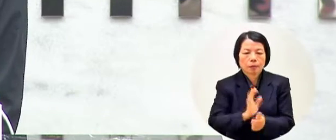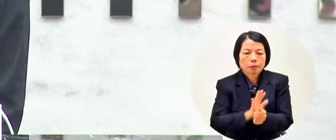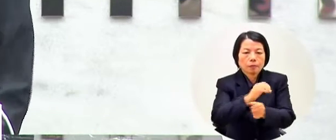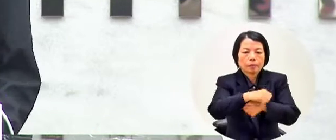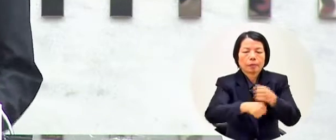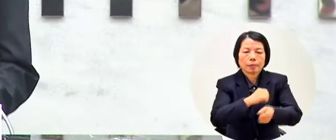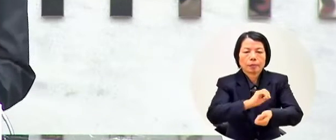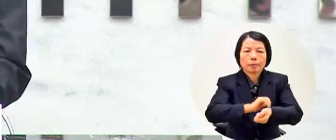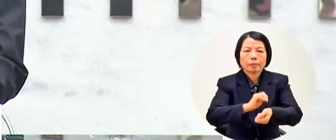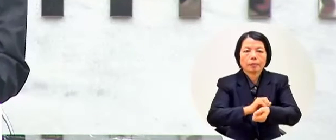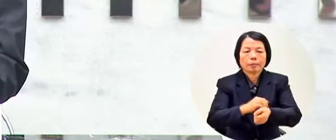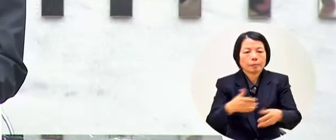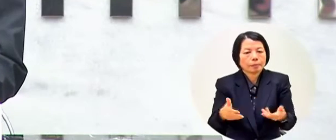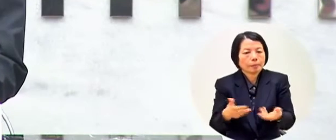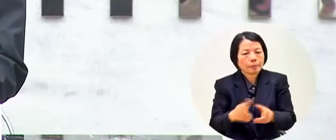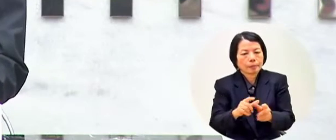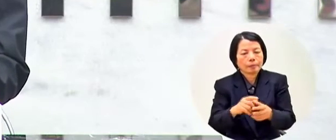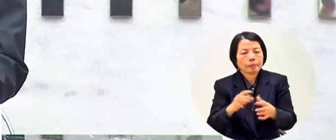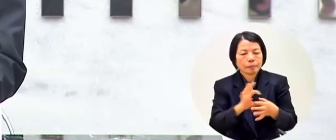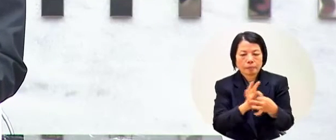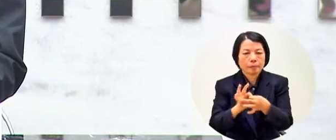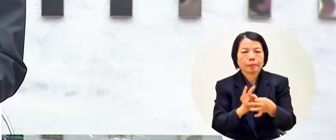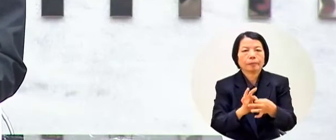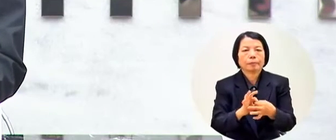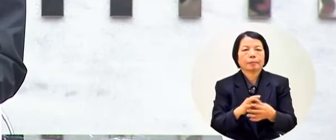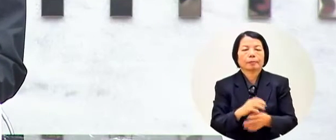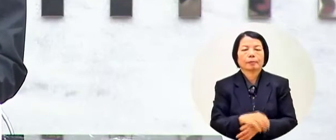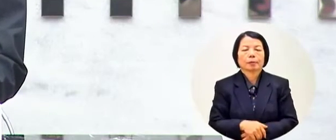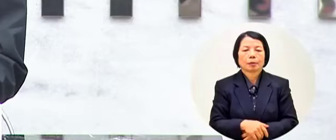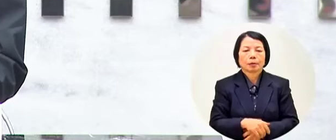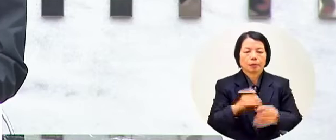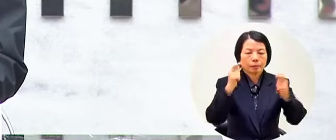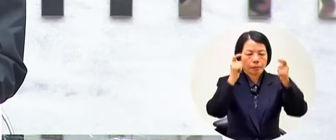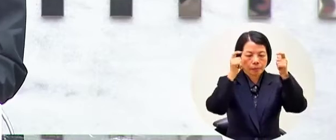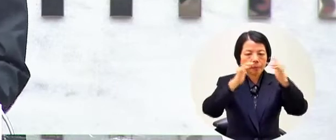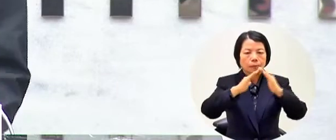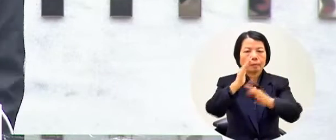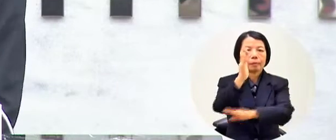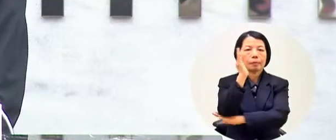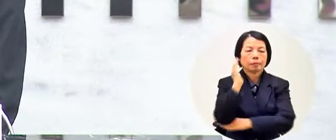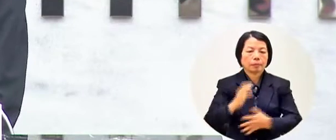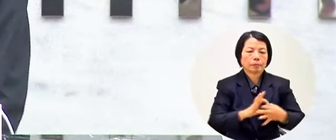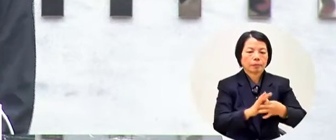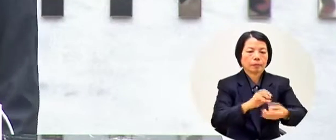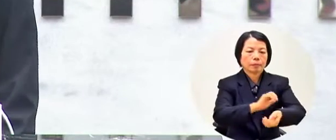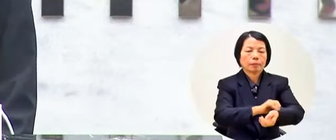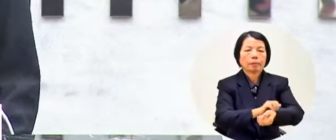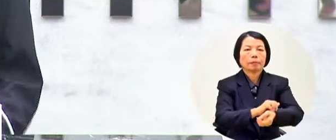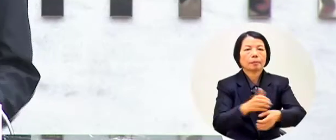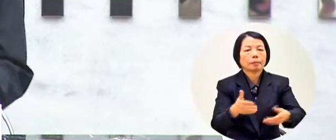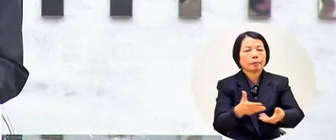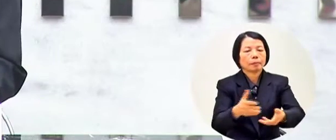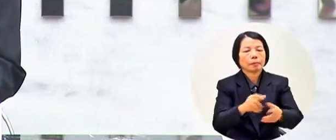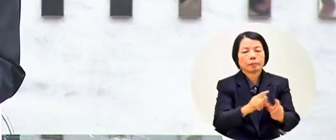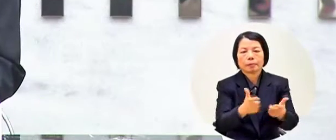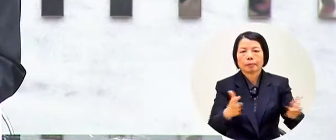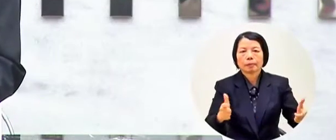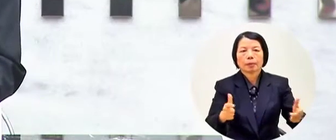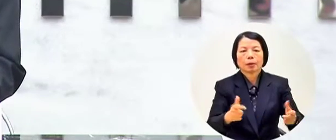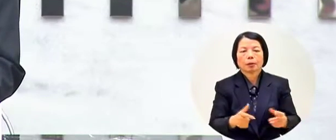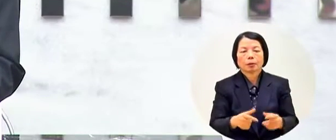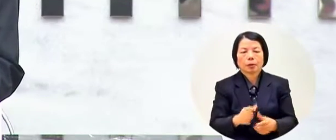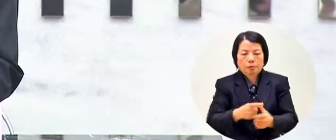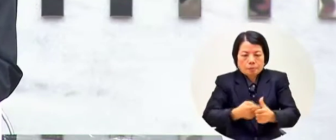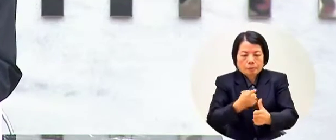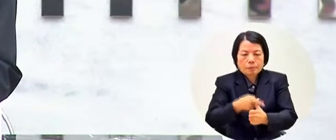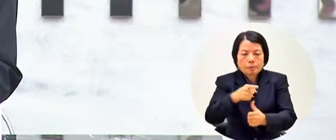疗观光的元年。市政府结合医疗观光，市政府视医疗观光为市政府优先推